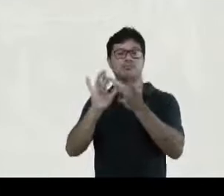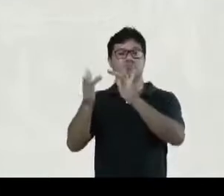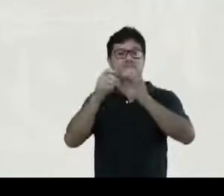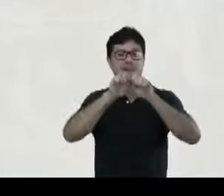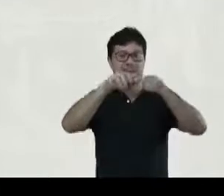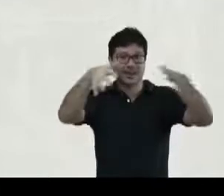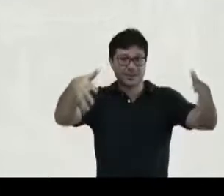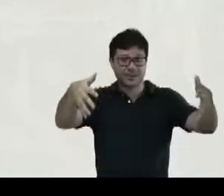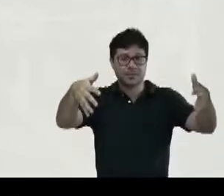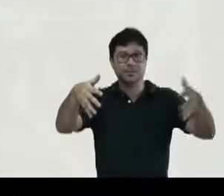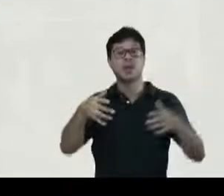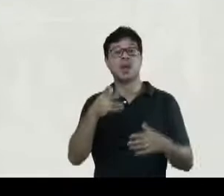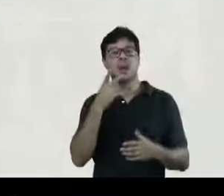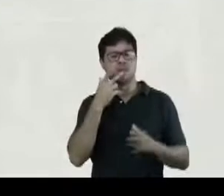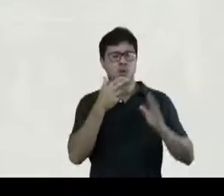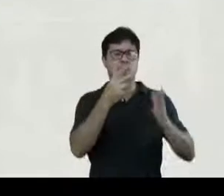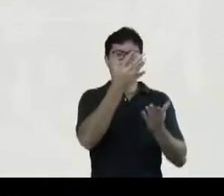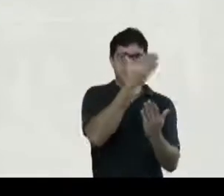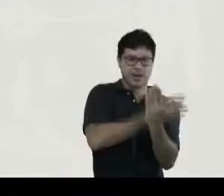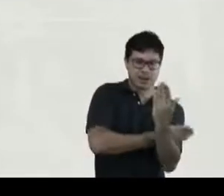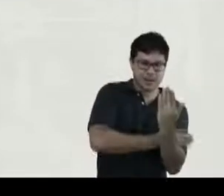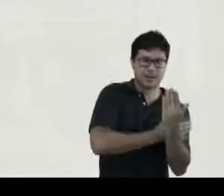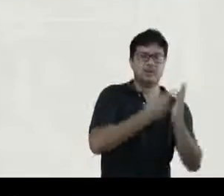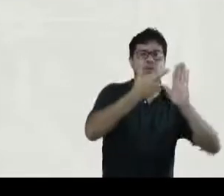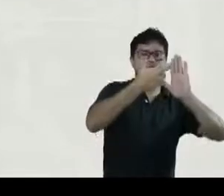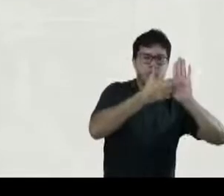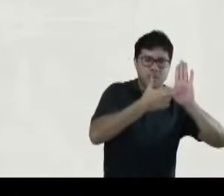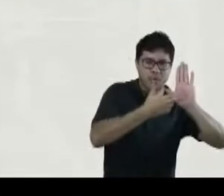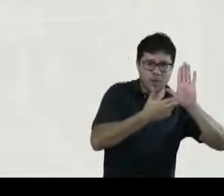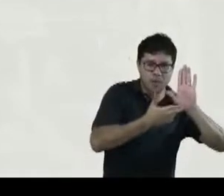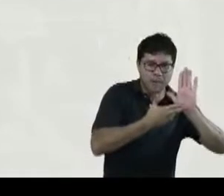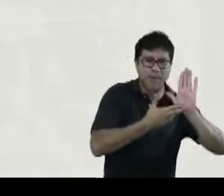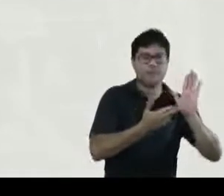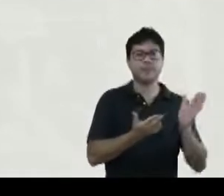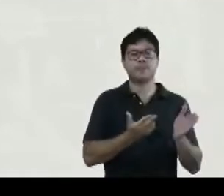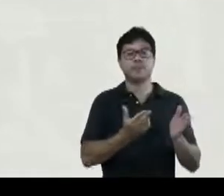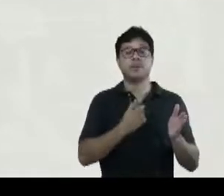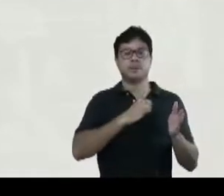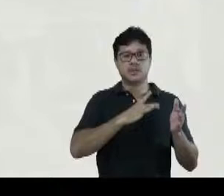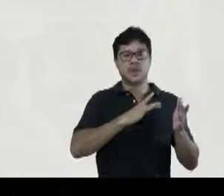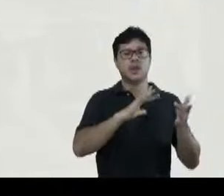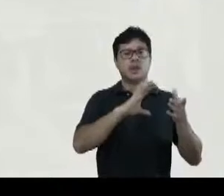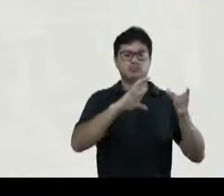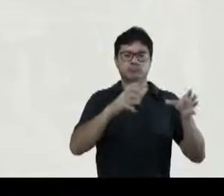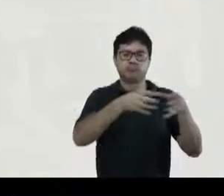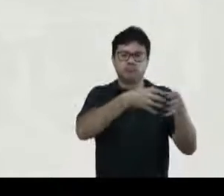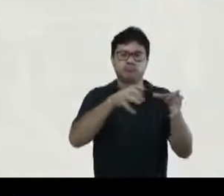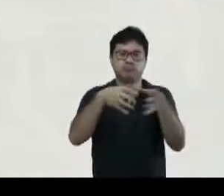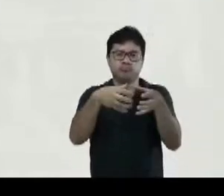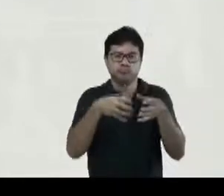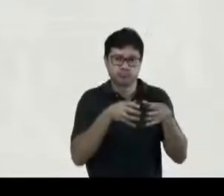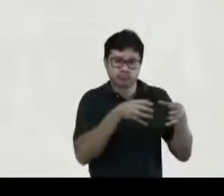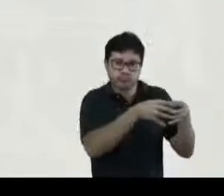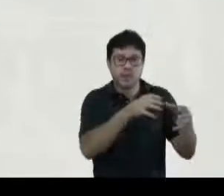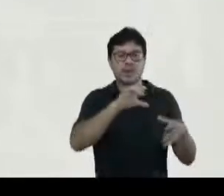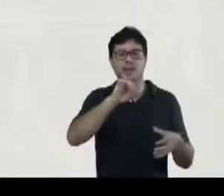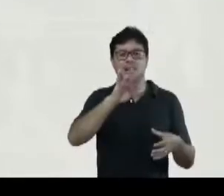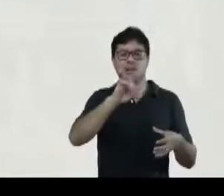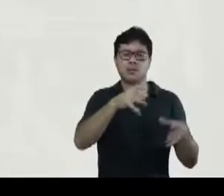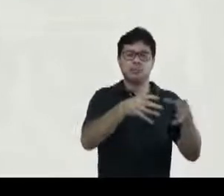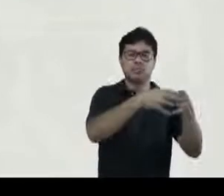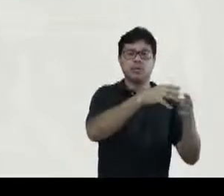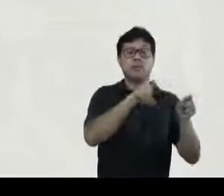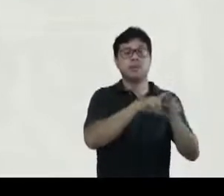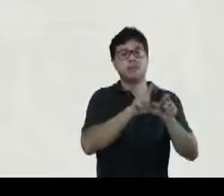auch Thesauri existieren in Verbindung mit Katalogsystemen, aber auch selbstständig. Wikidata